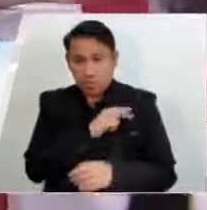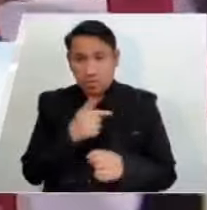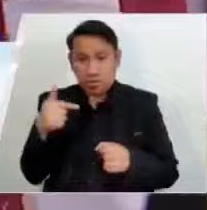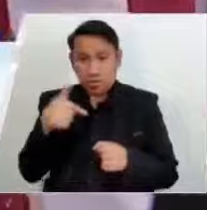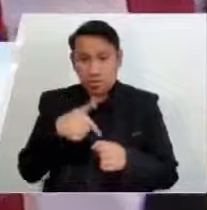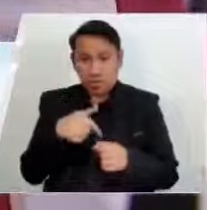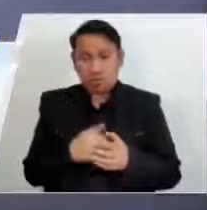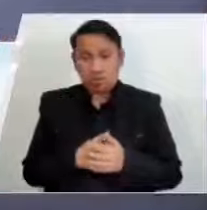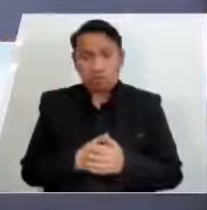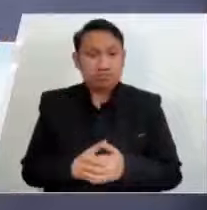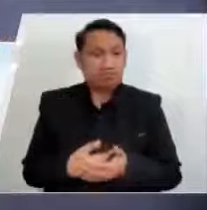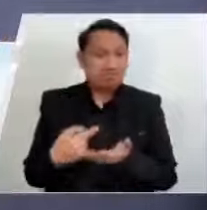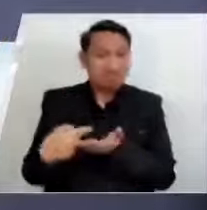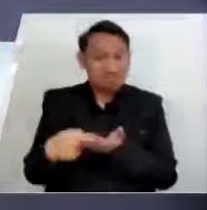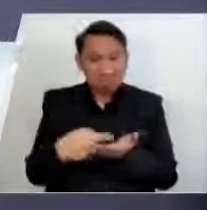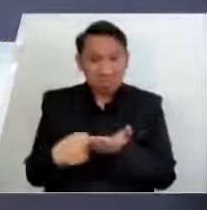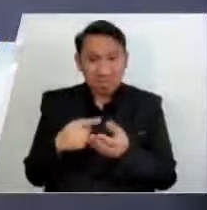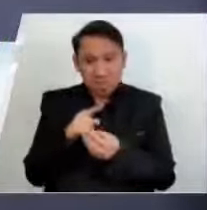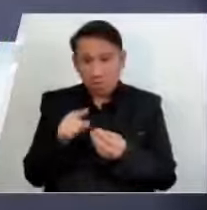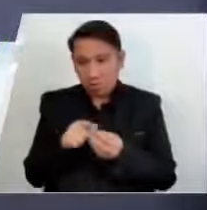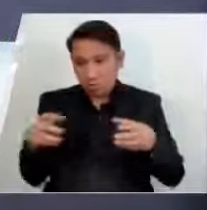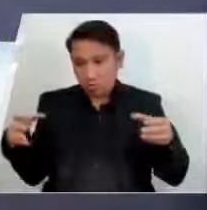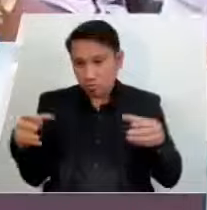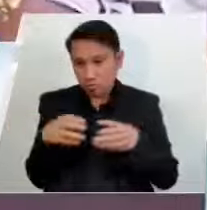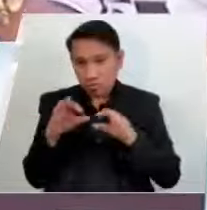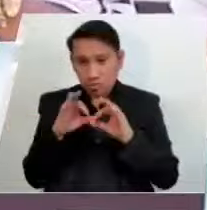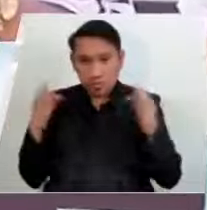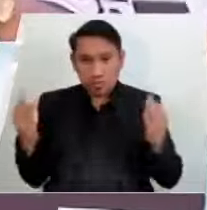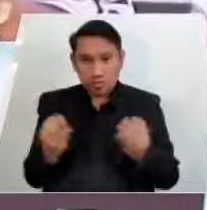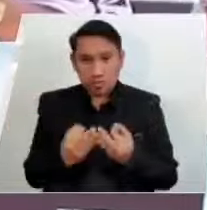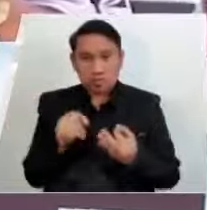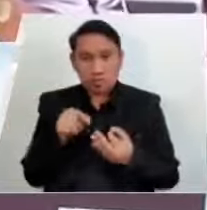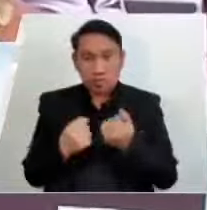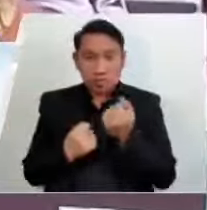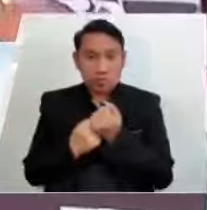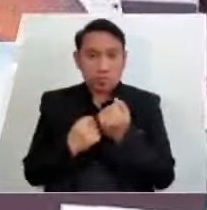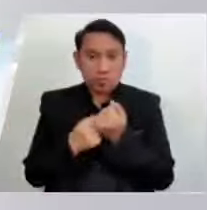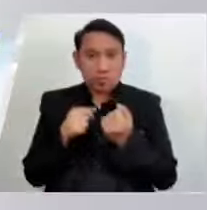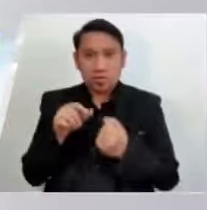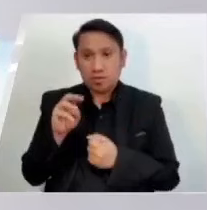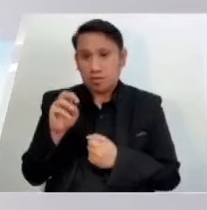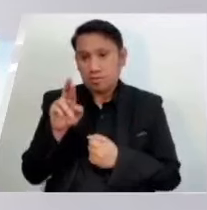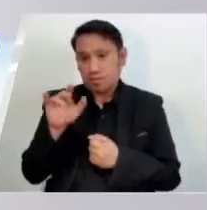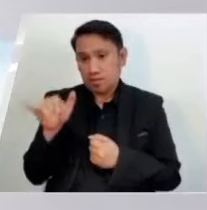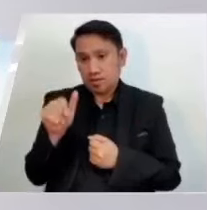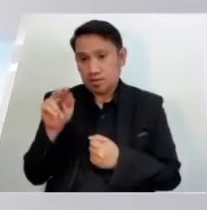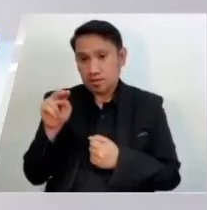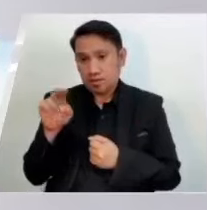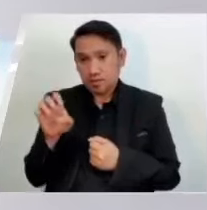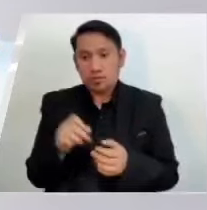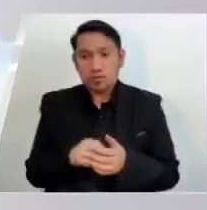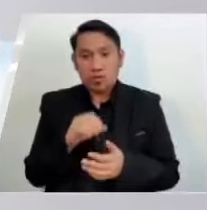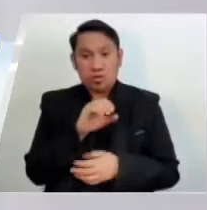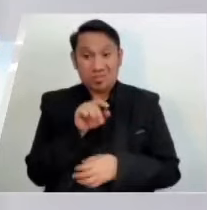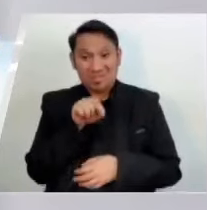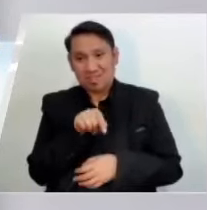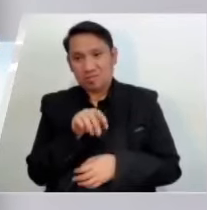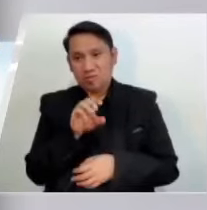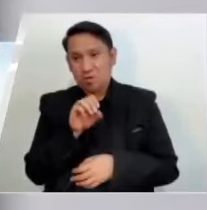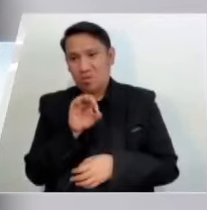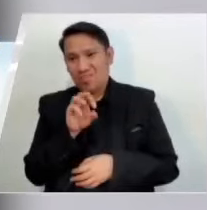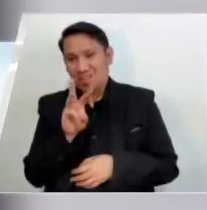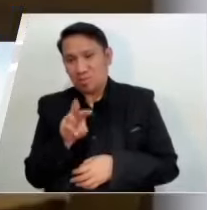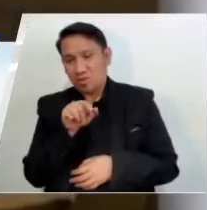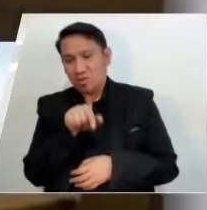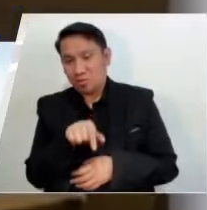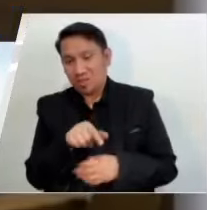ang pagtitipon ng pamilya at mga taga-suporta ni Mary Jane Veloso, ang OFW na nasa death row ng